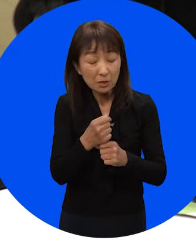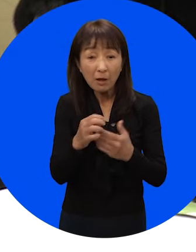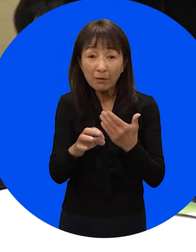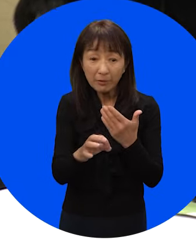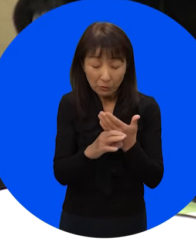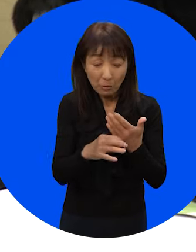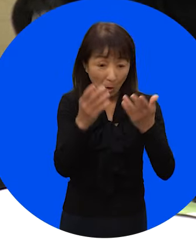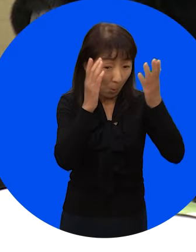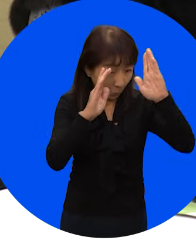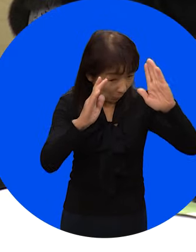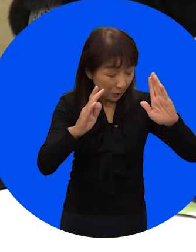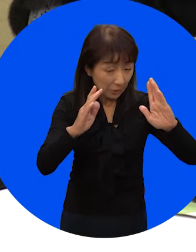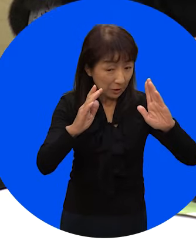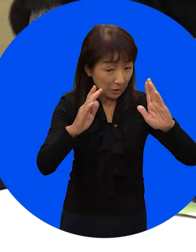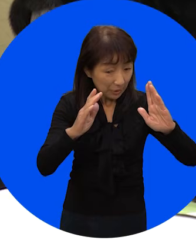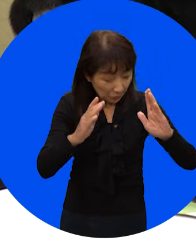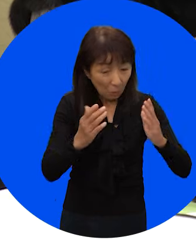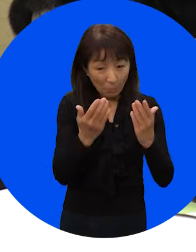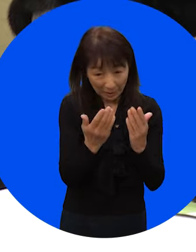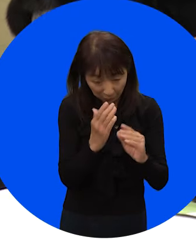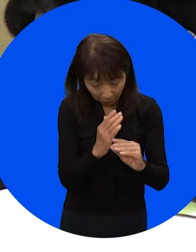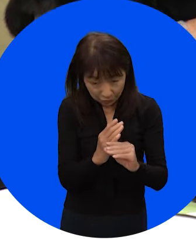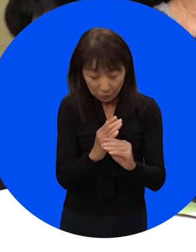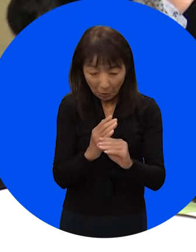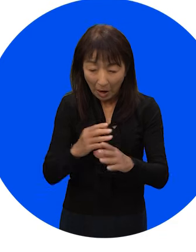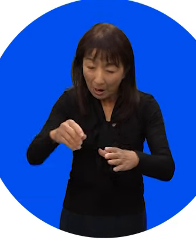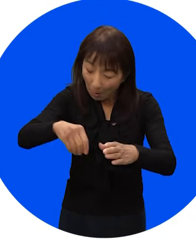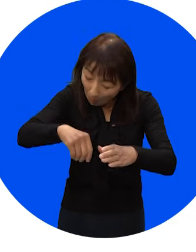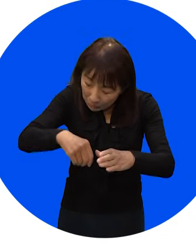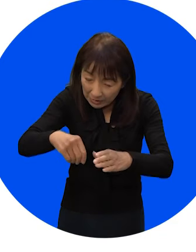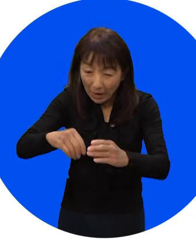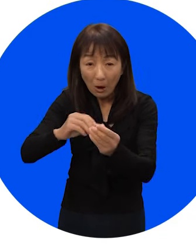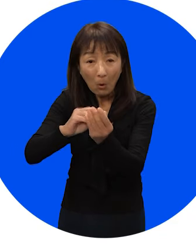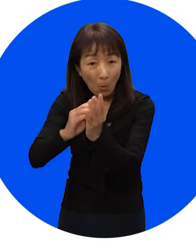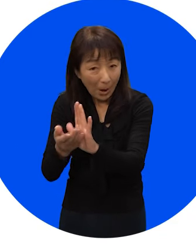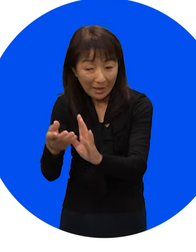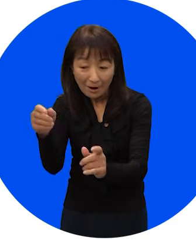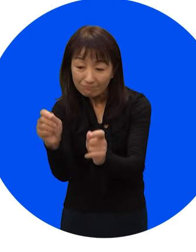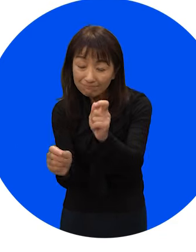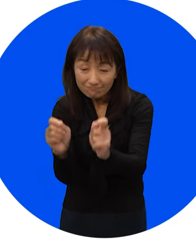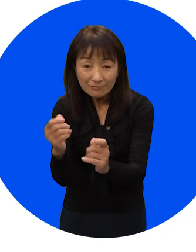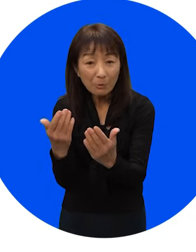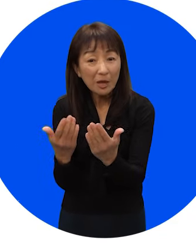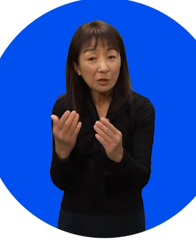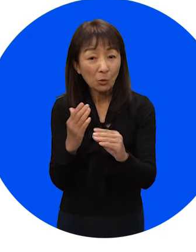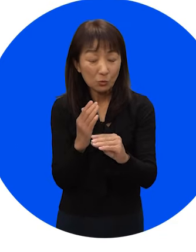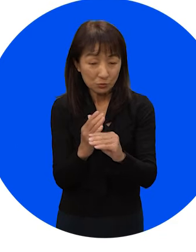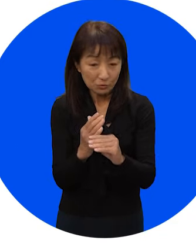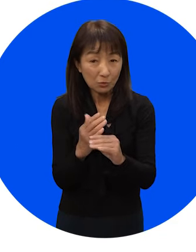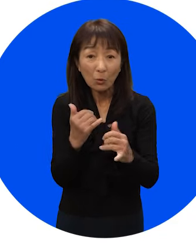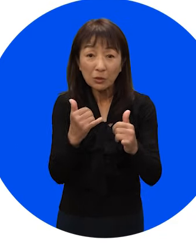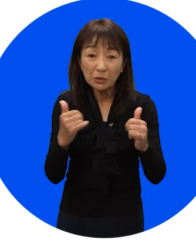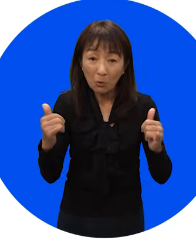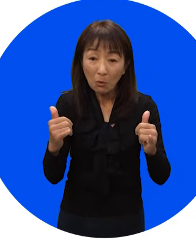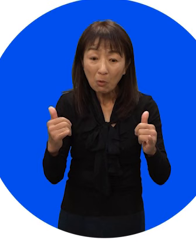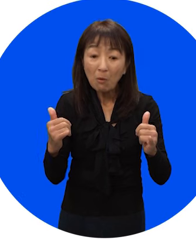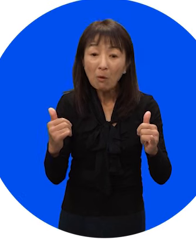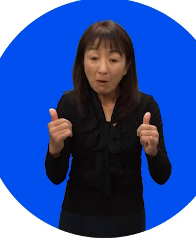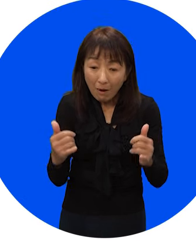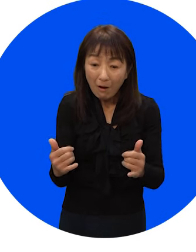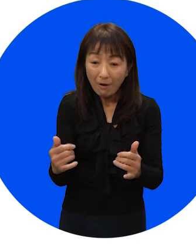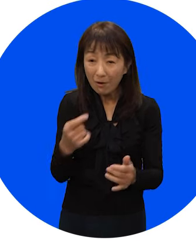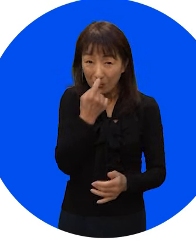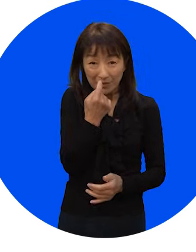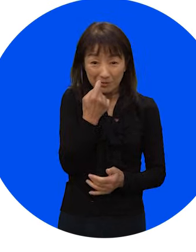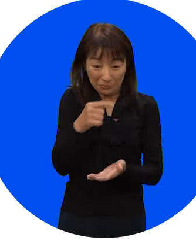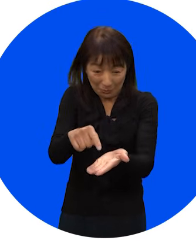たちが縫ってほしいということで、たくさん教材を提供してもらったんですね。でそ